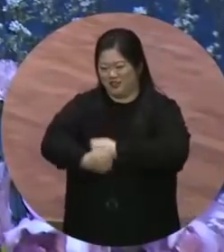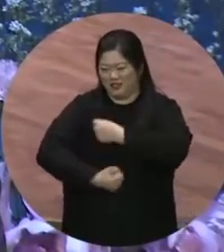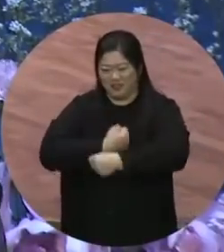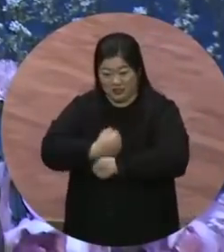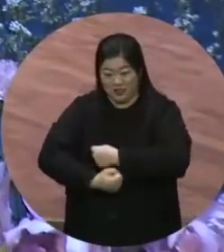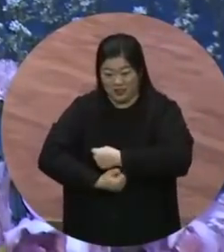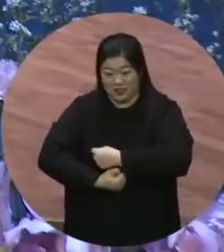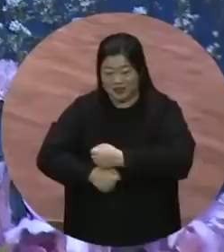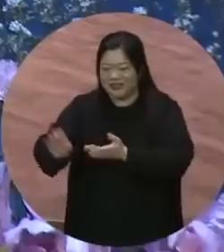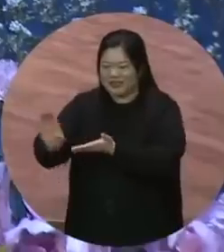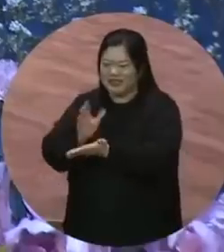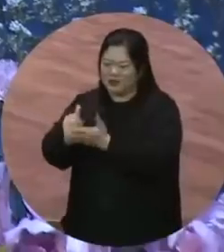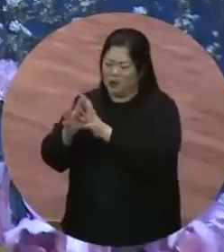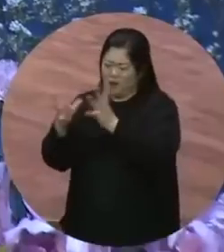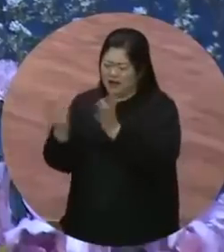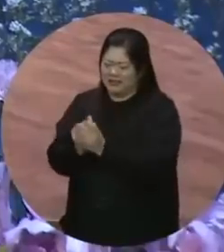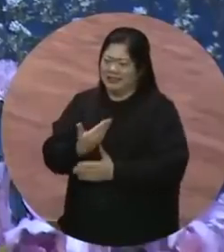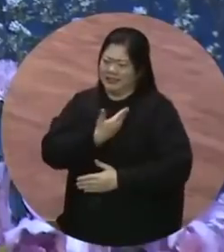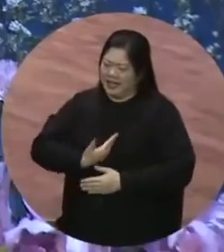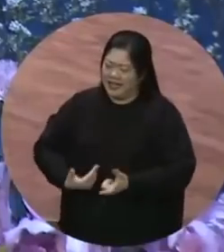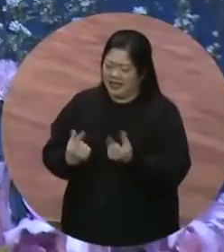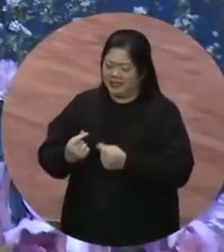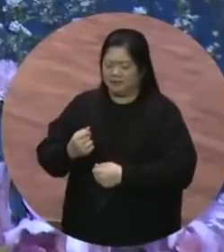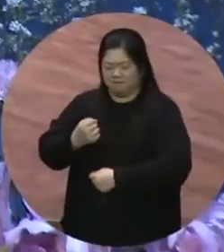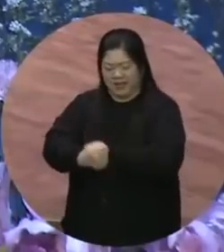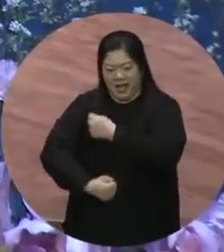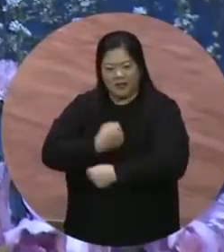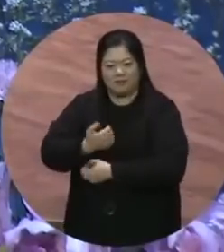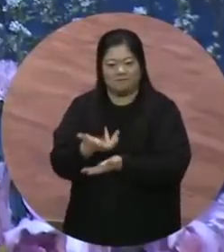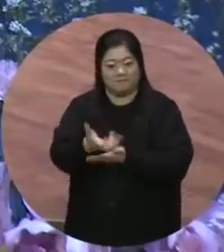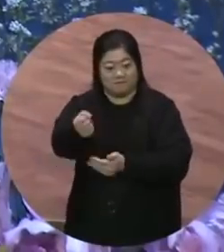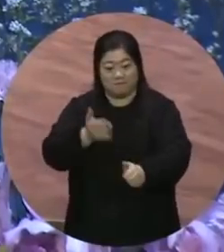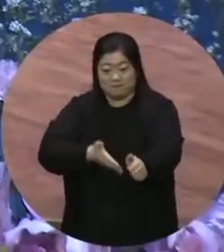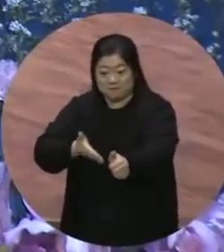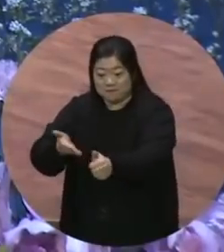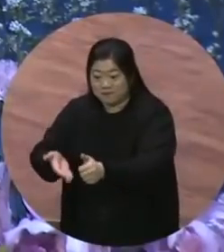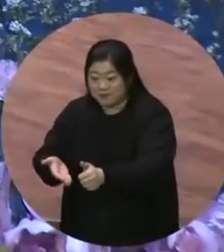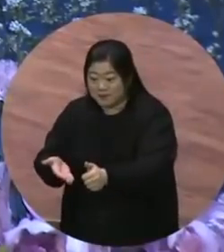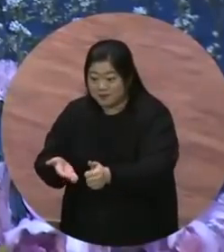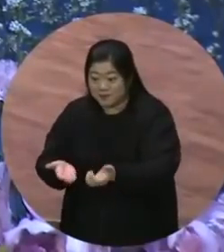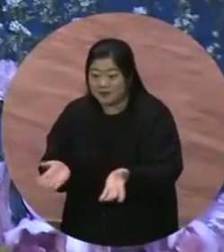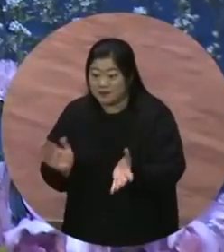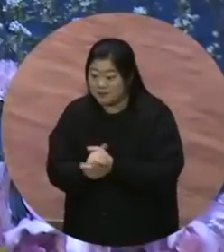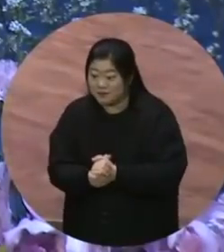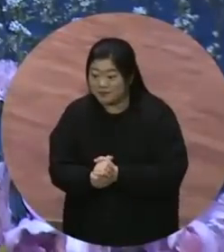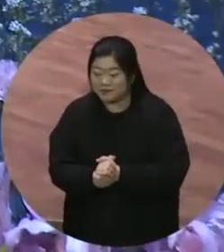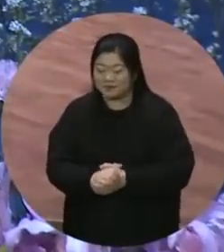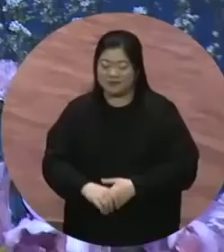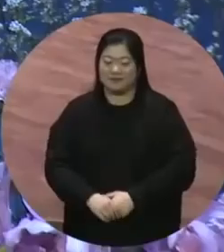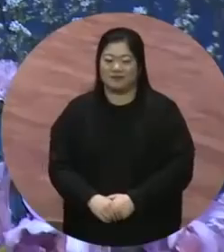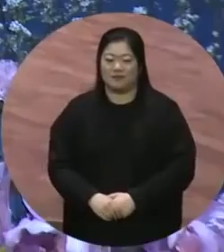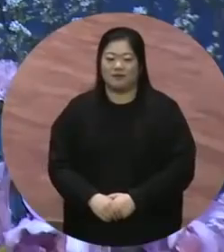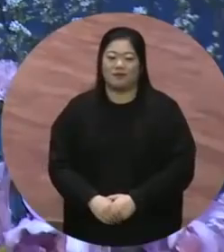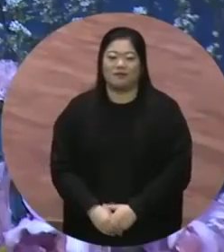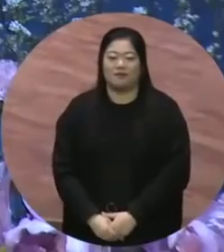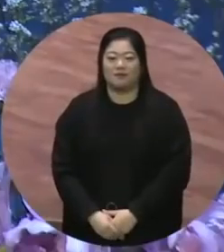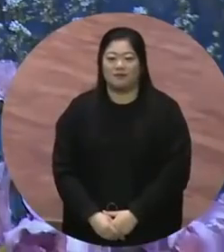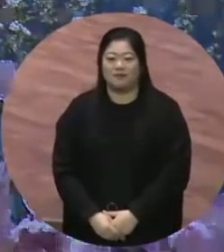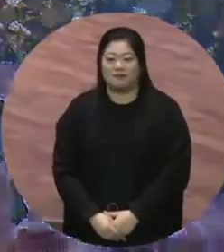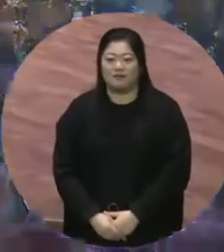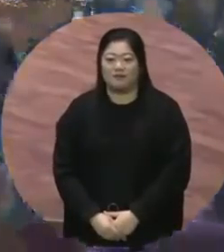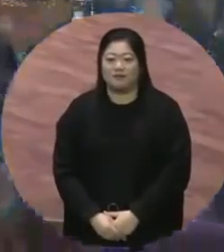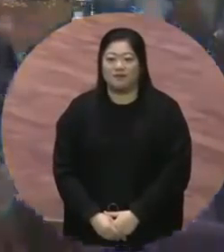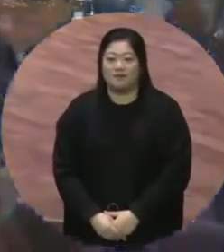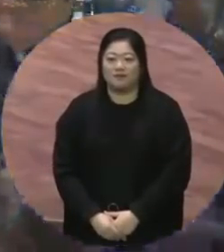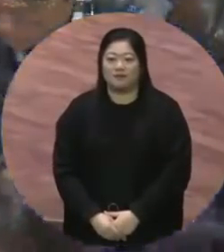그리스도의 절대 제자라 그럽니다. 영계 성도들 다 예수 그리스도의 절대 제자 되시기를 제물로